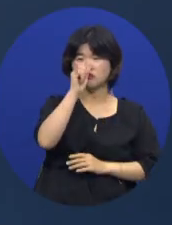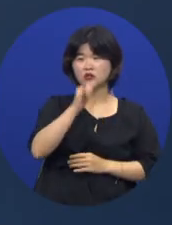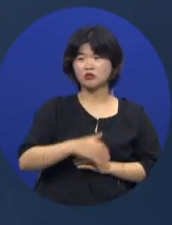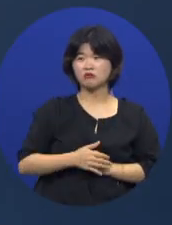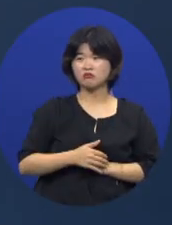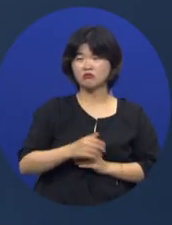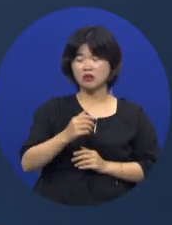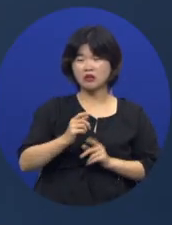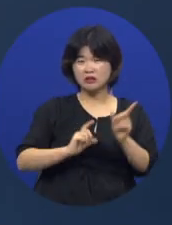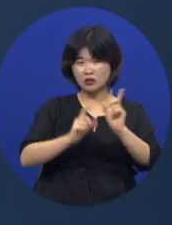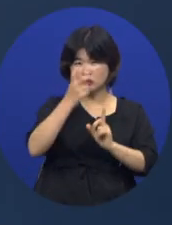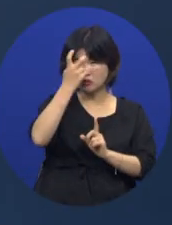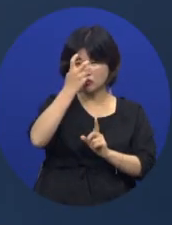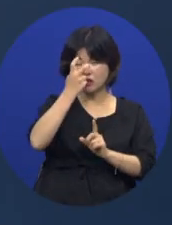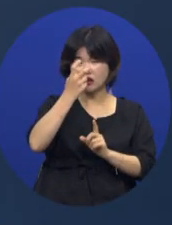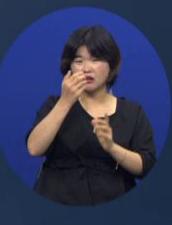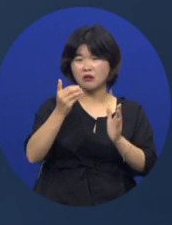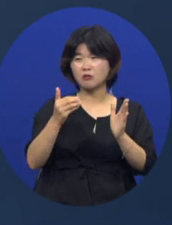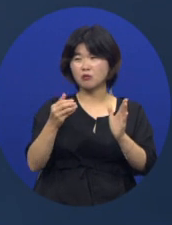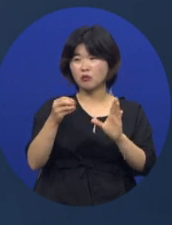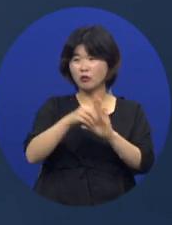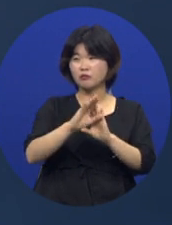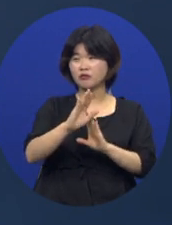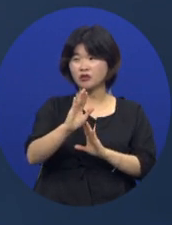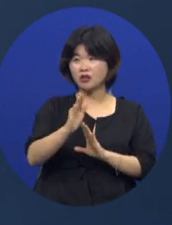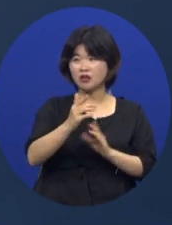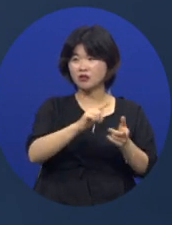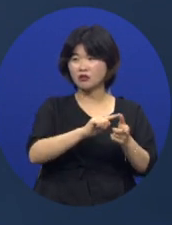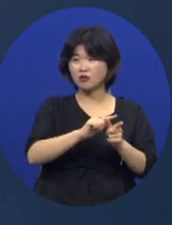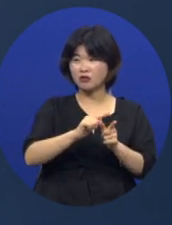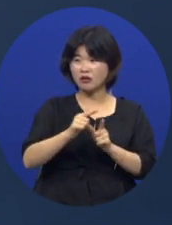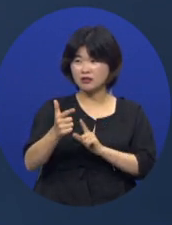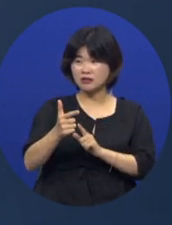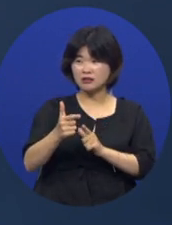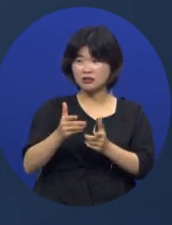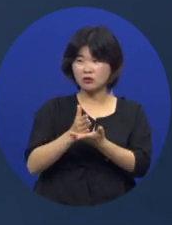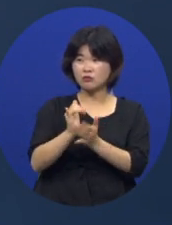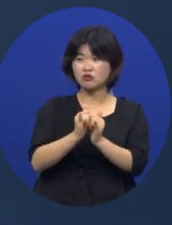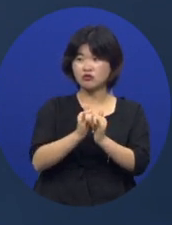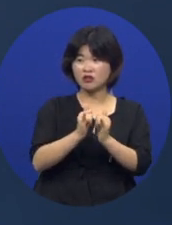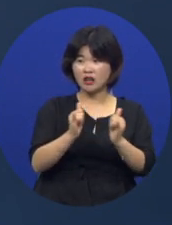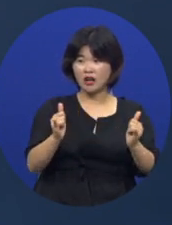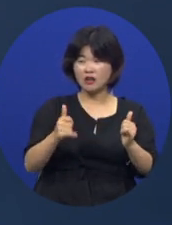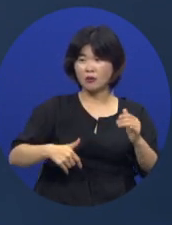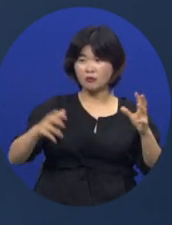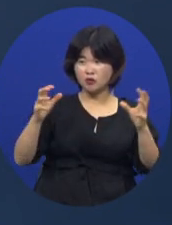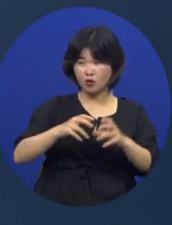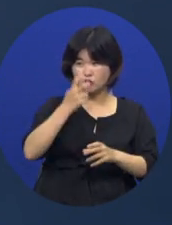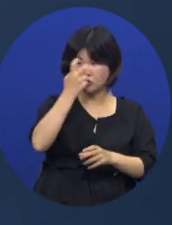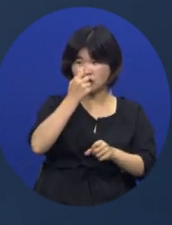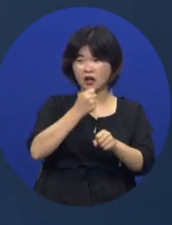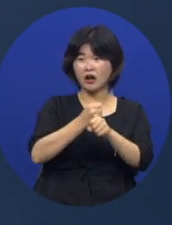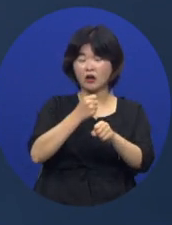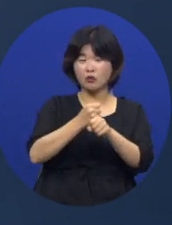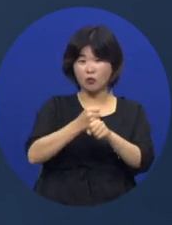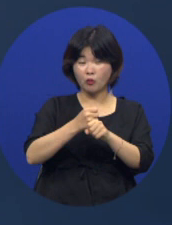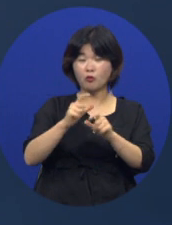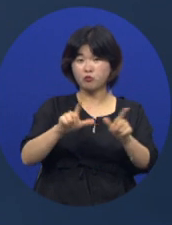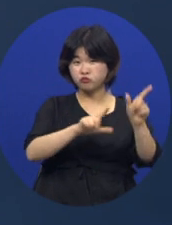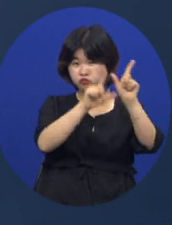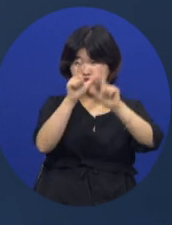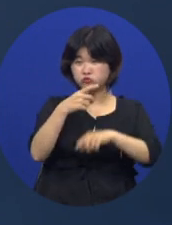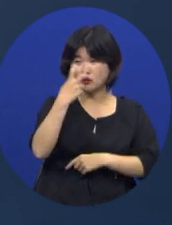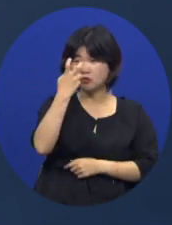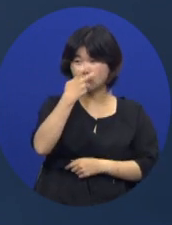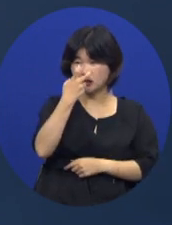실제 조사 결과에 대한 검색까지 업적인 방법으로 여러 전문가들의 예 협력을 해서 조사를 한 보고